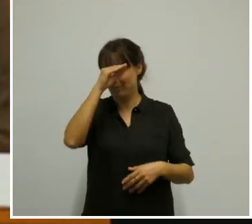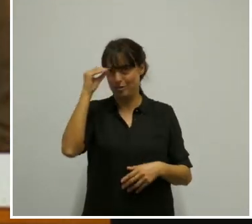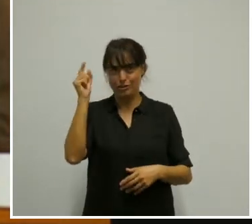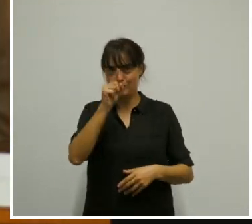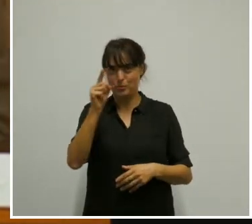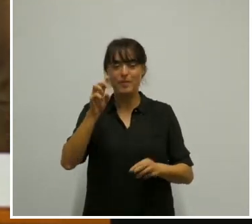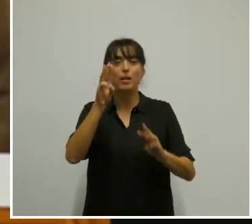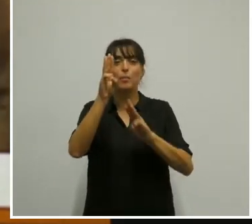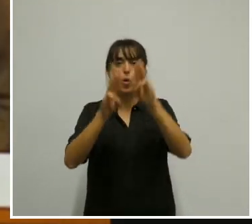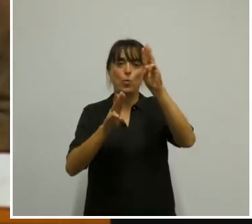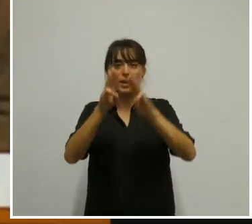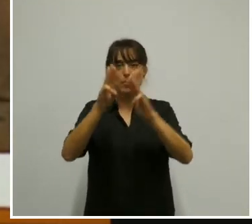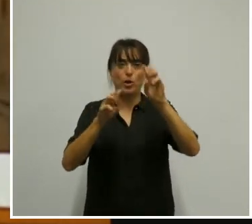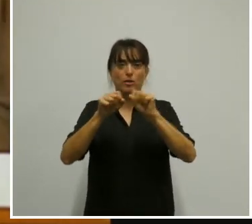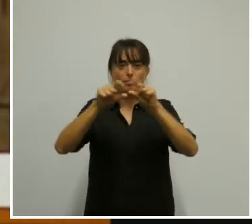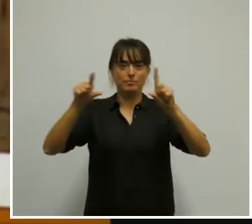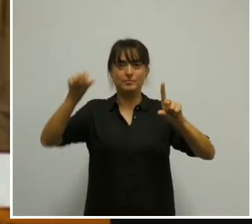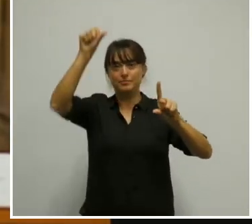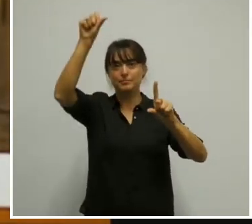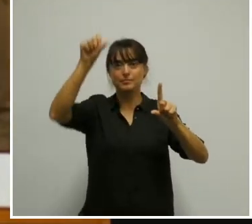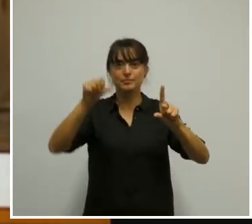PowerPoint.